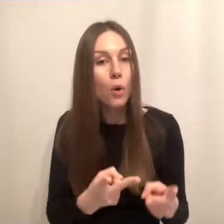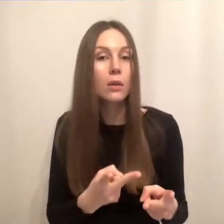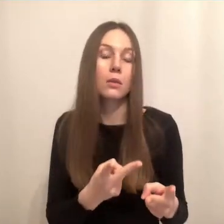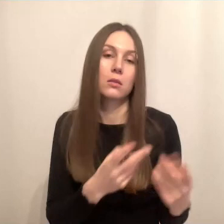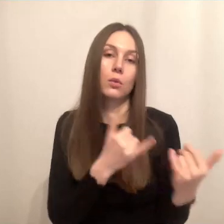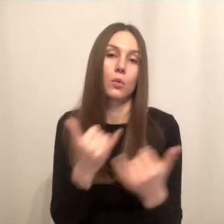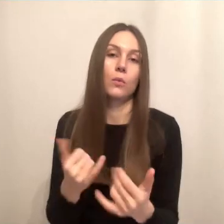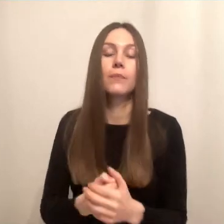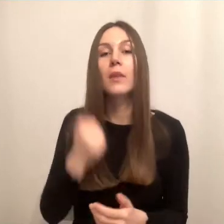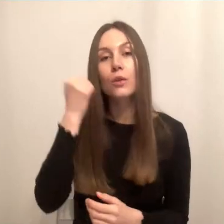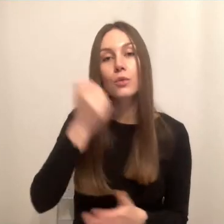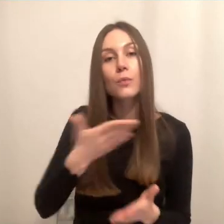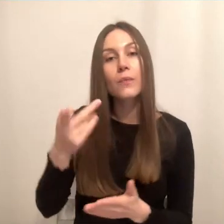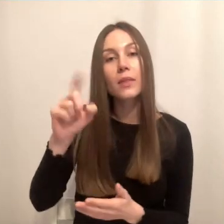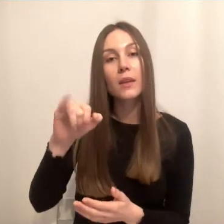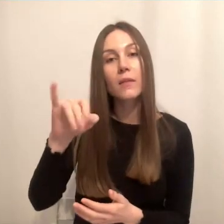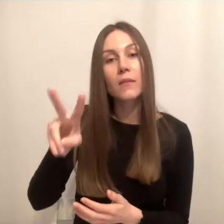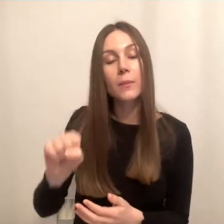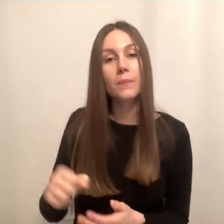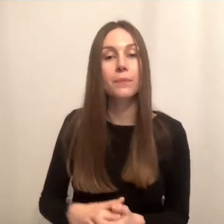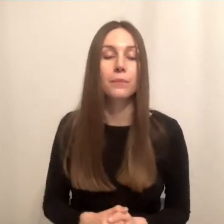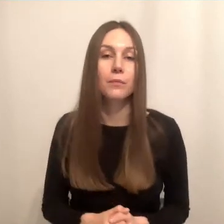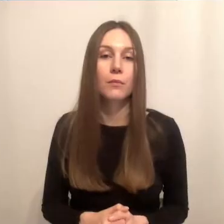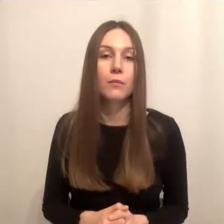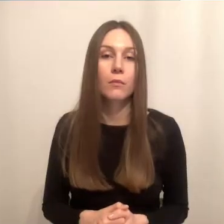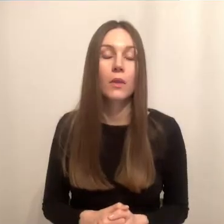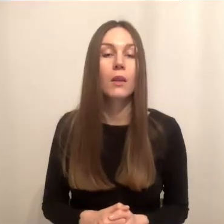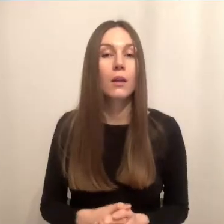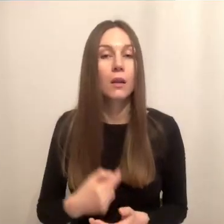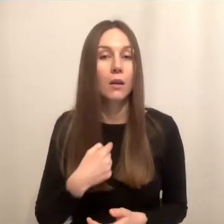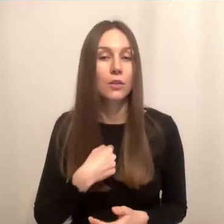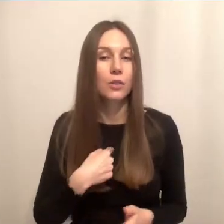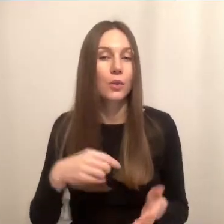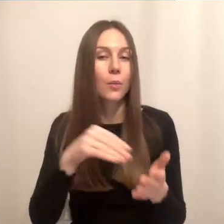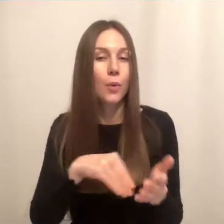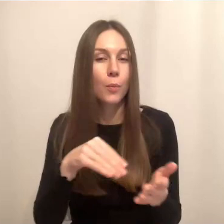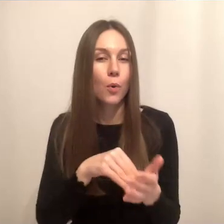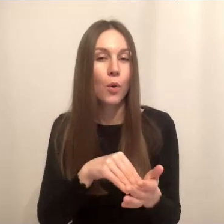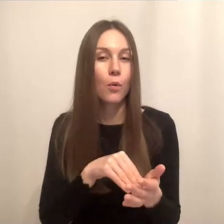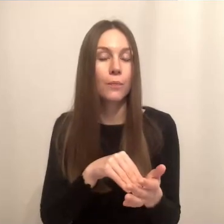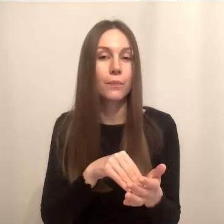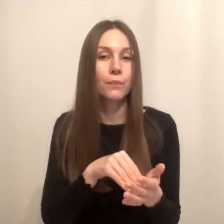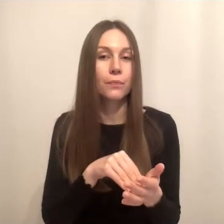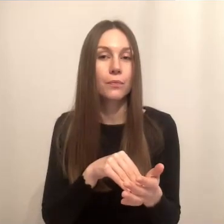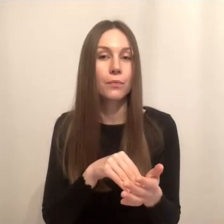Ačiū. Daiva. Tai aš dabar tikriausiai pakartosiu kolegos